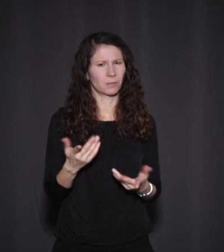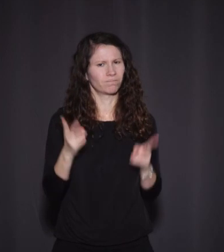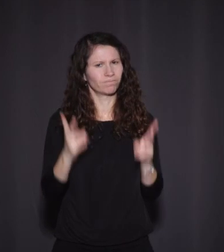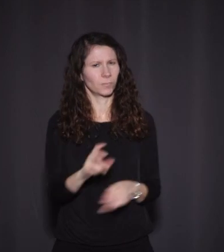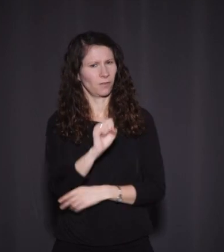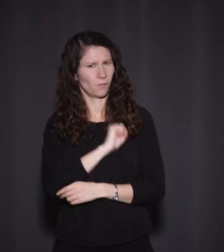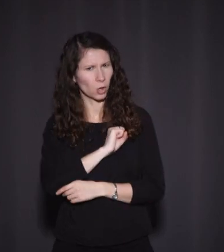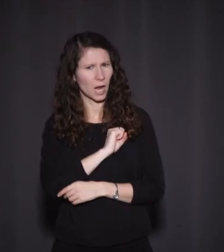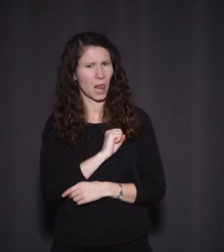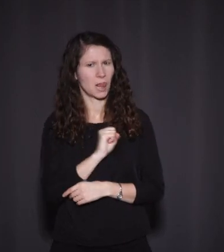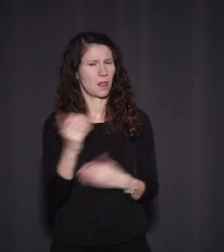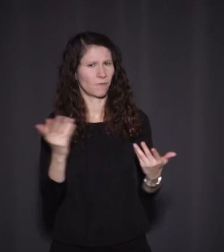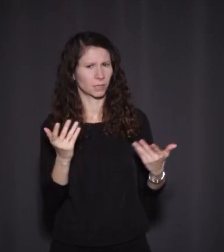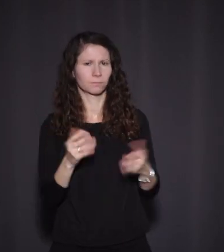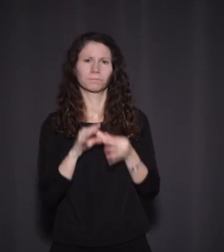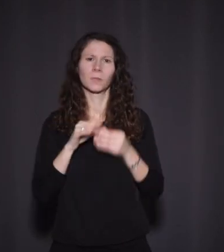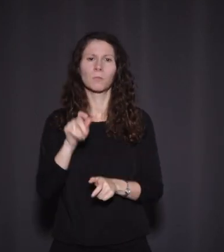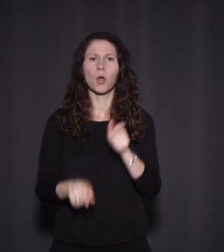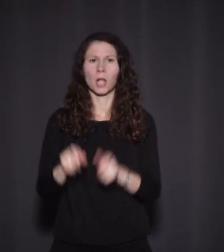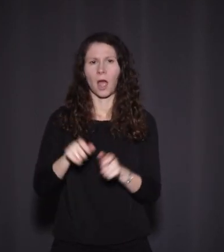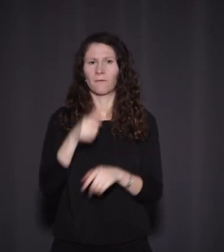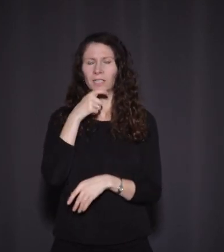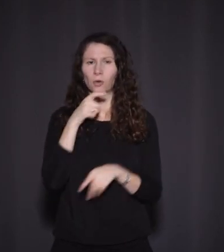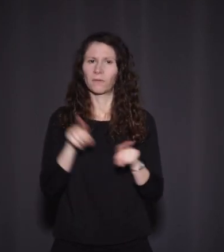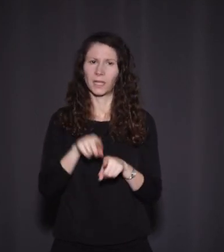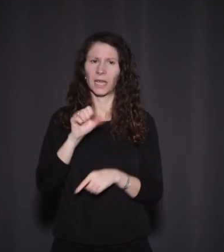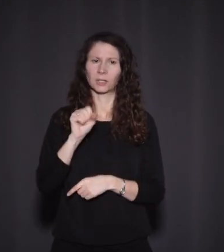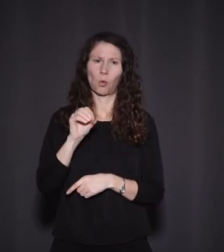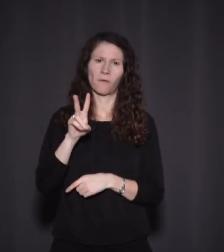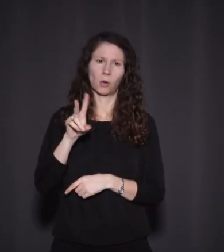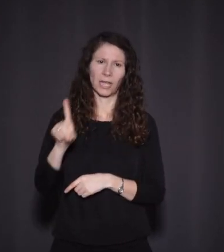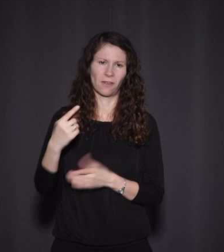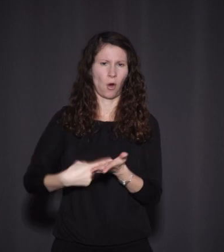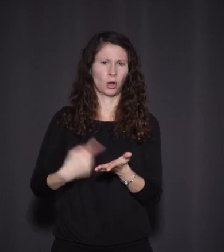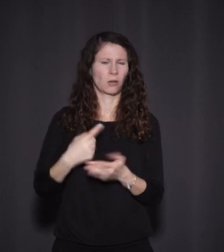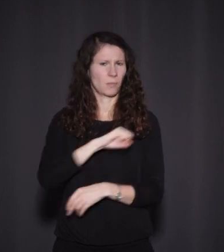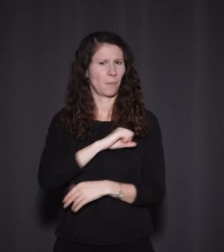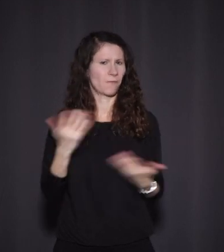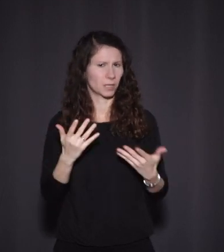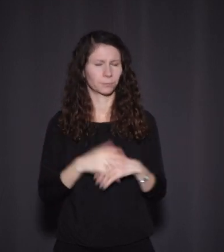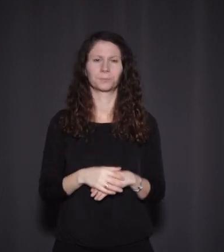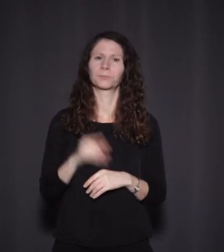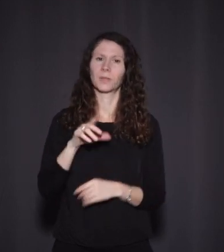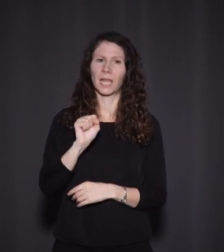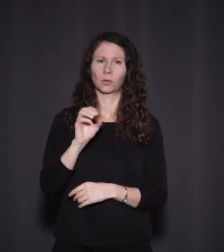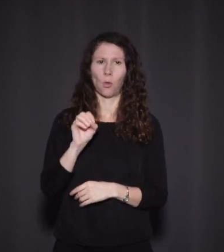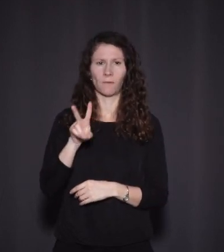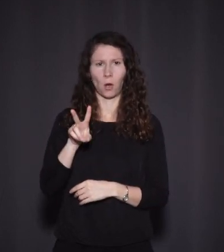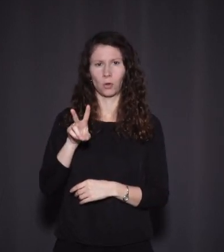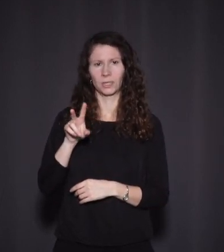Vorteil, vor allem bei einer Bürgerversicherung, wie sie auch der SOVD fordert? Der SOVD hat sich im